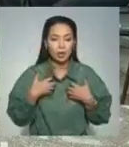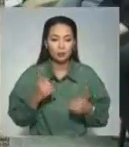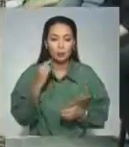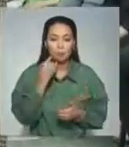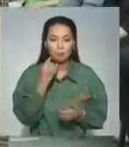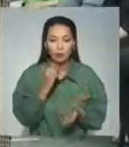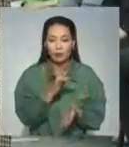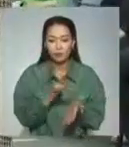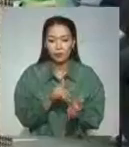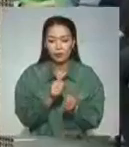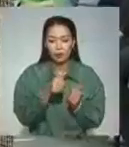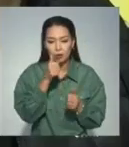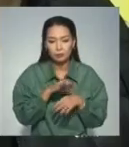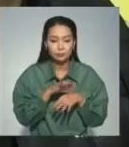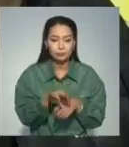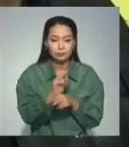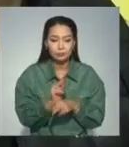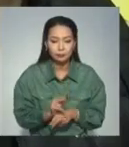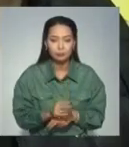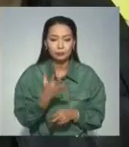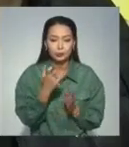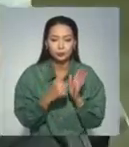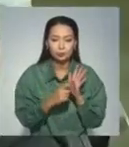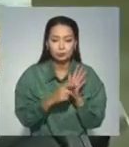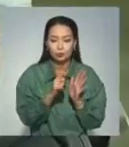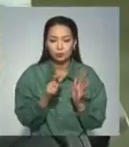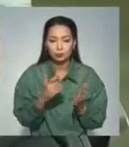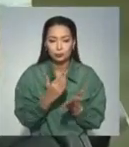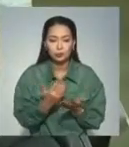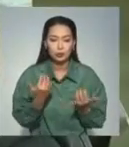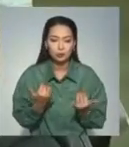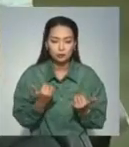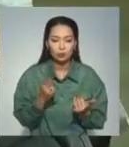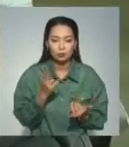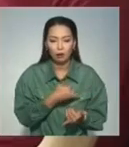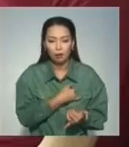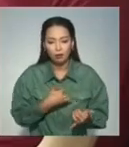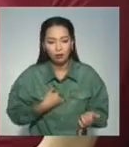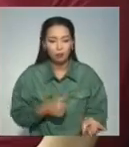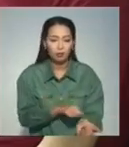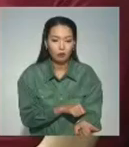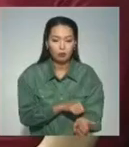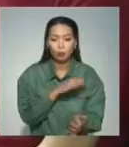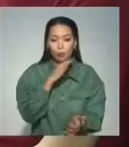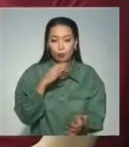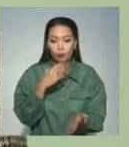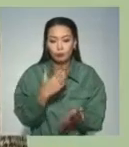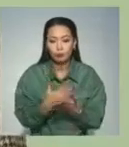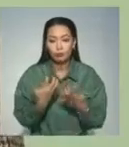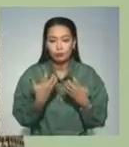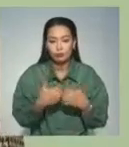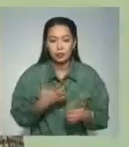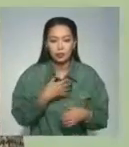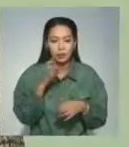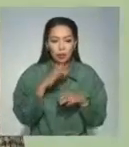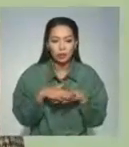Павлодаре. Здесь ежегодно проходит реабилитацию 500-700 человек. Число страдающих алкоголизмом и наркоманией растет, считает кандидат. В нашей